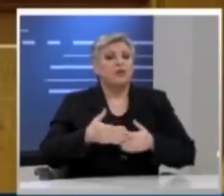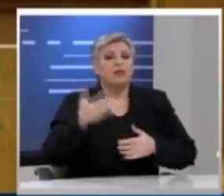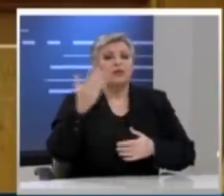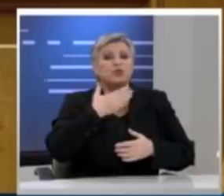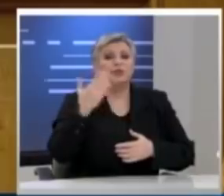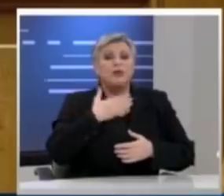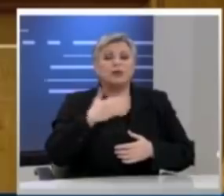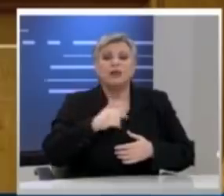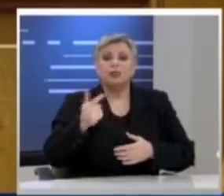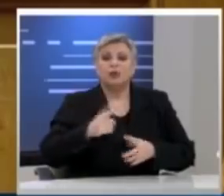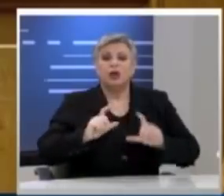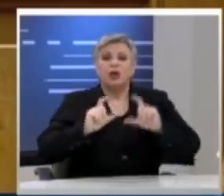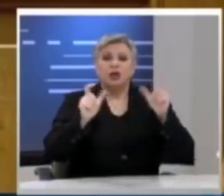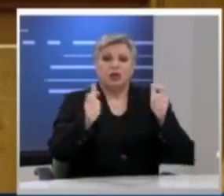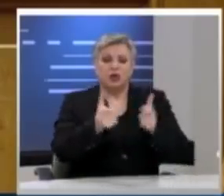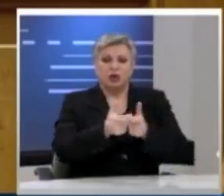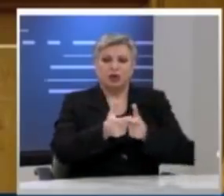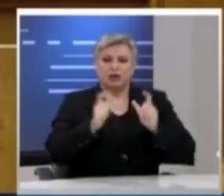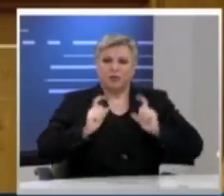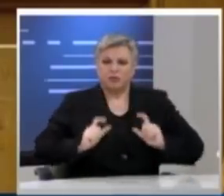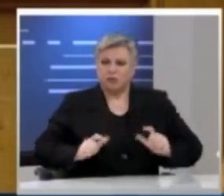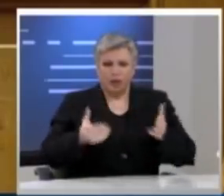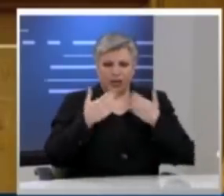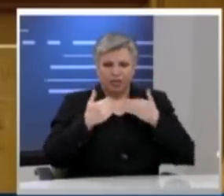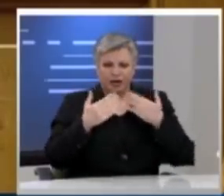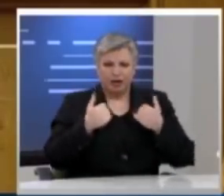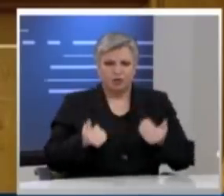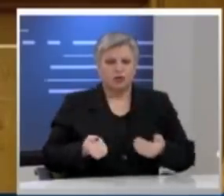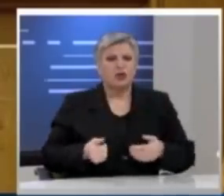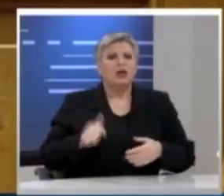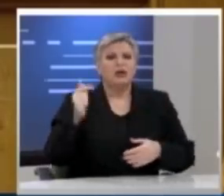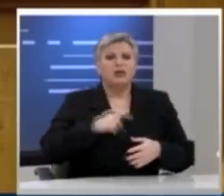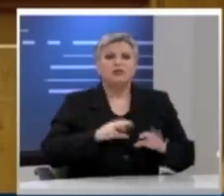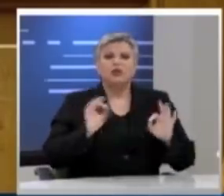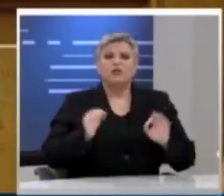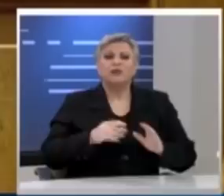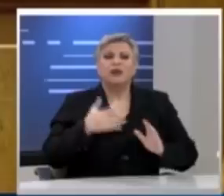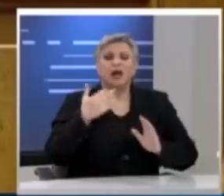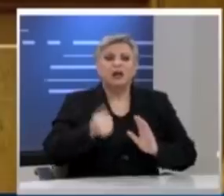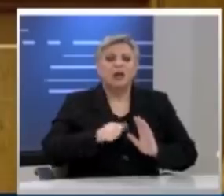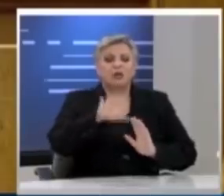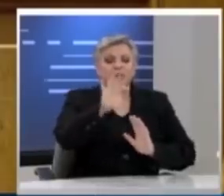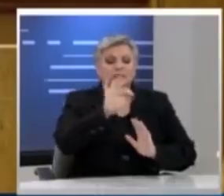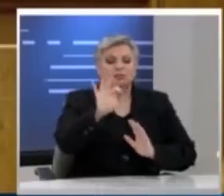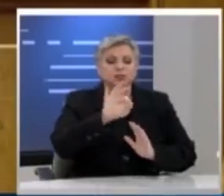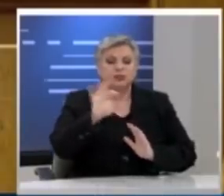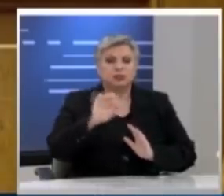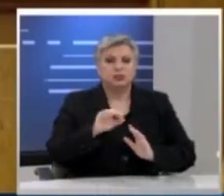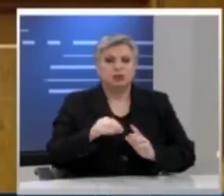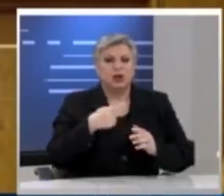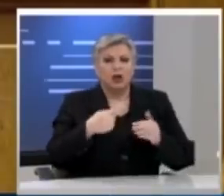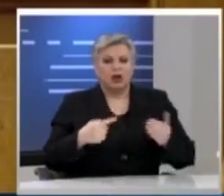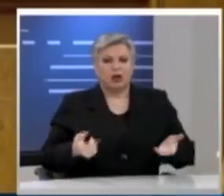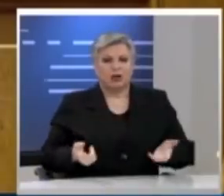λαϊκών οικογενειών με απεριόριστη δυνατότητα πολλαπλών επιλογών προτίμησης με